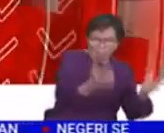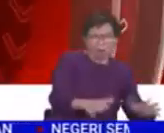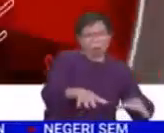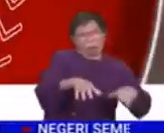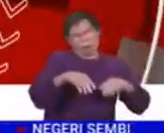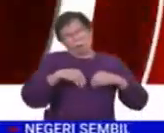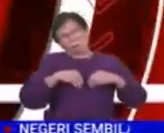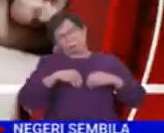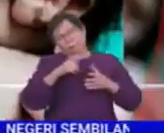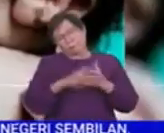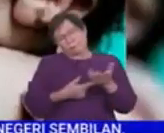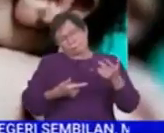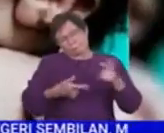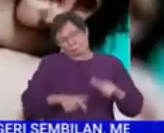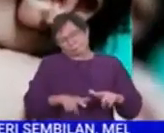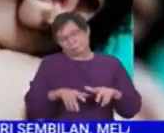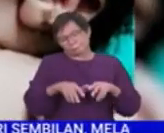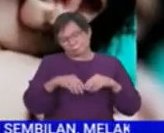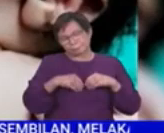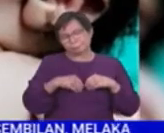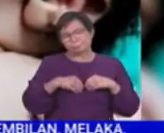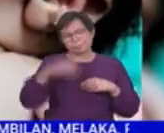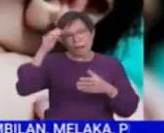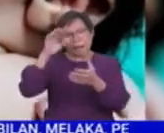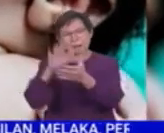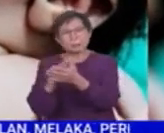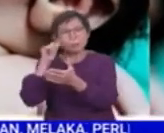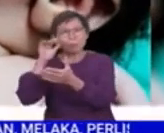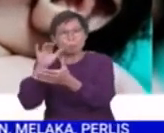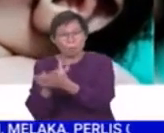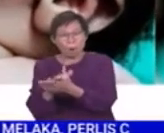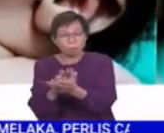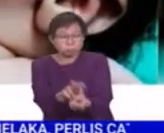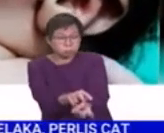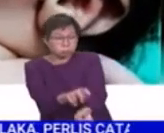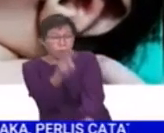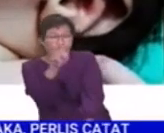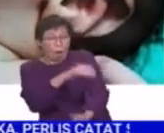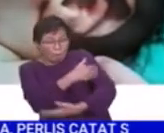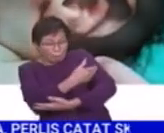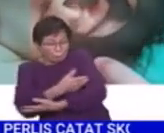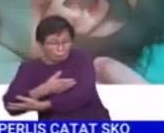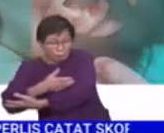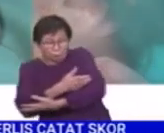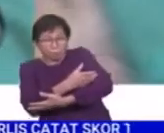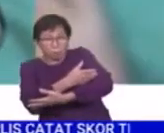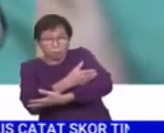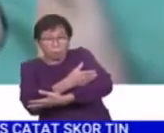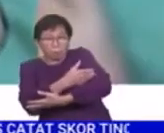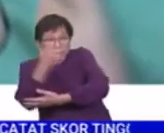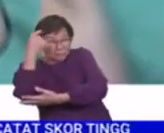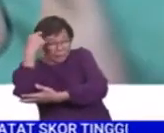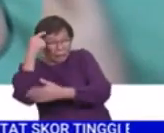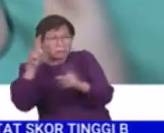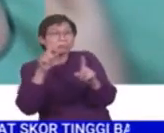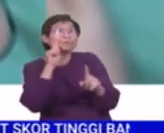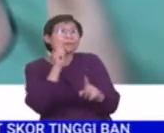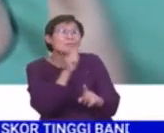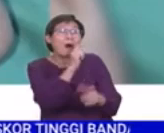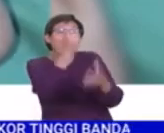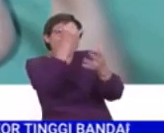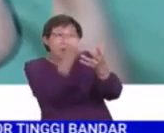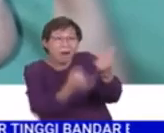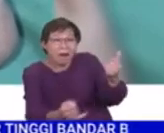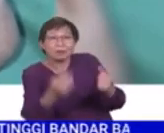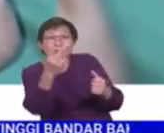dengan apa yang berlaku. Sepasang suami isteri di India terkejut apabila bayi mereka yang disangkakan kembar